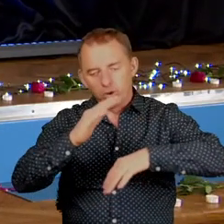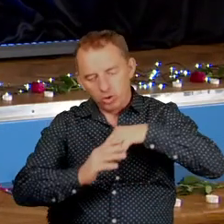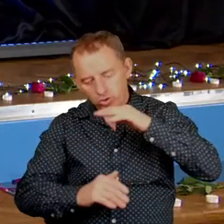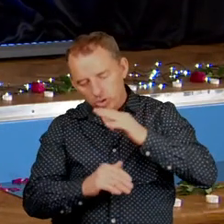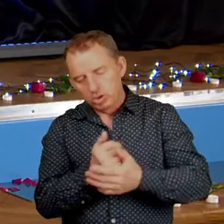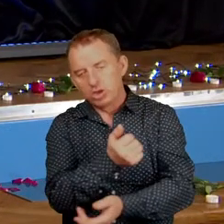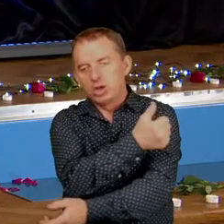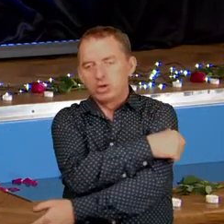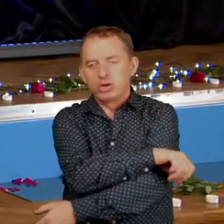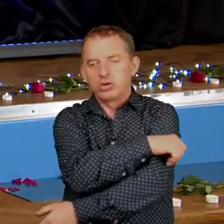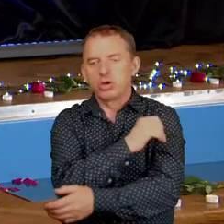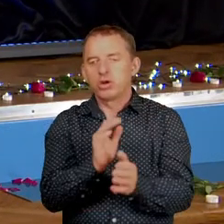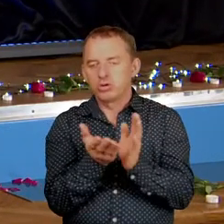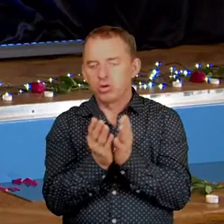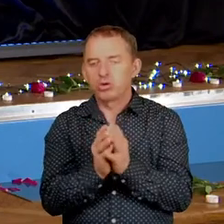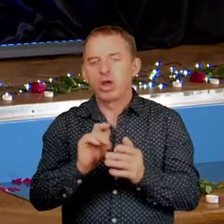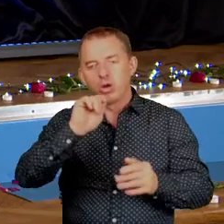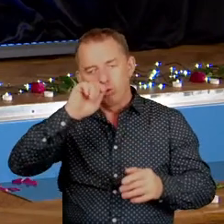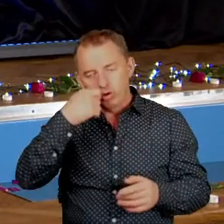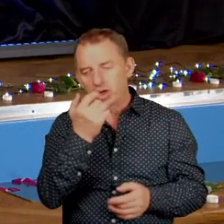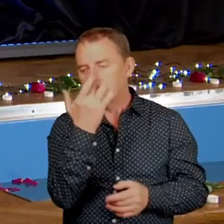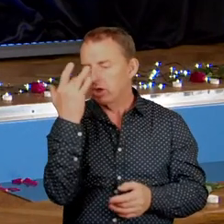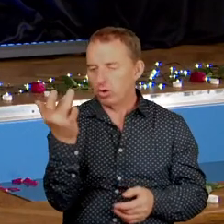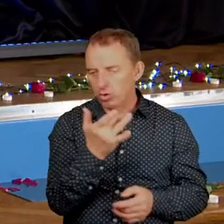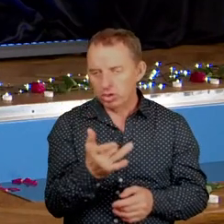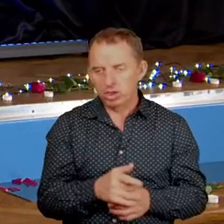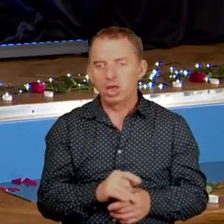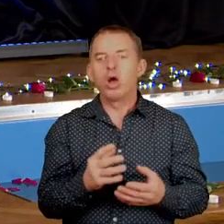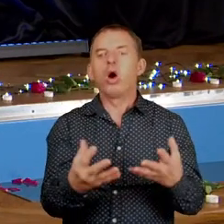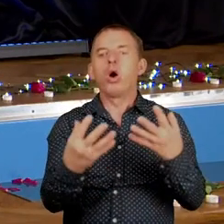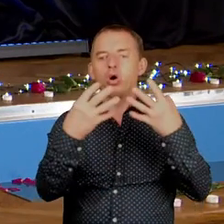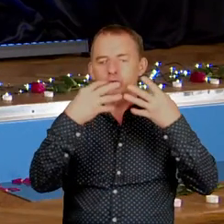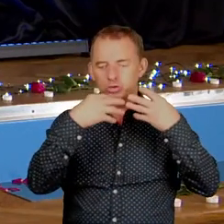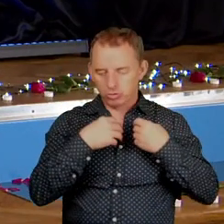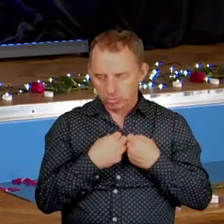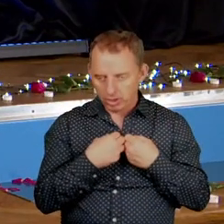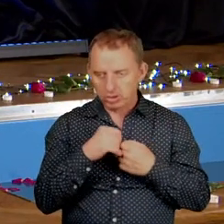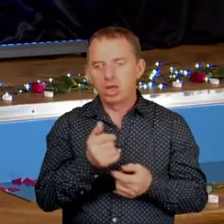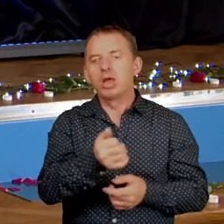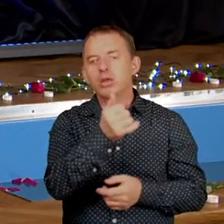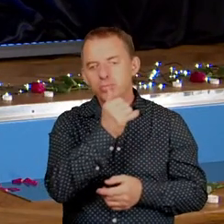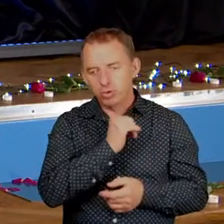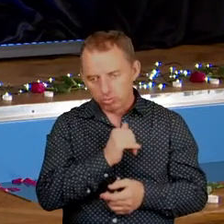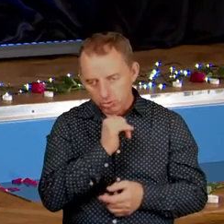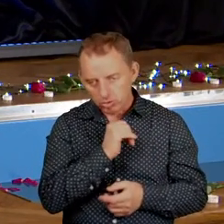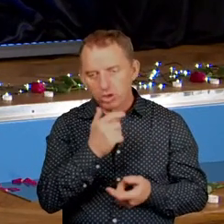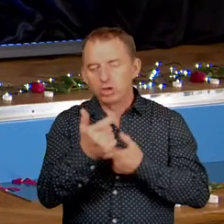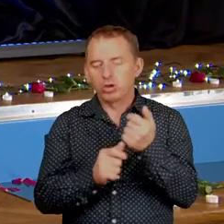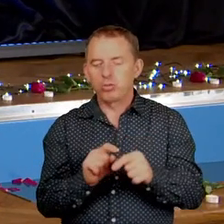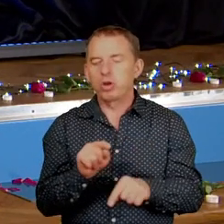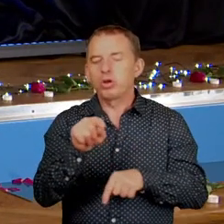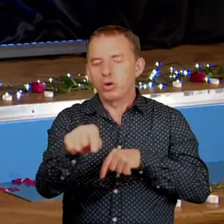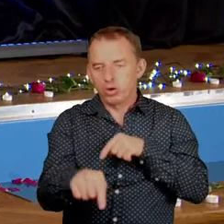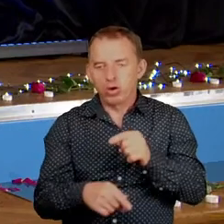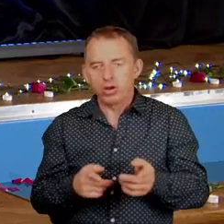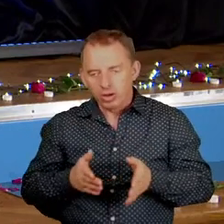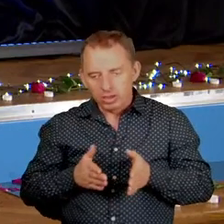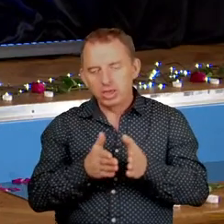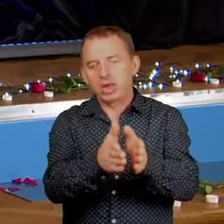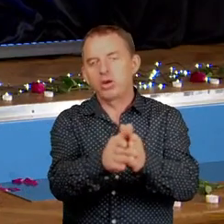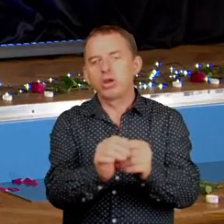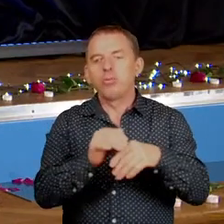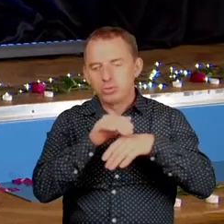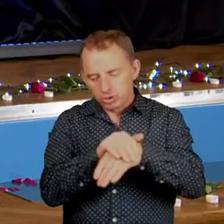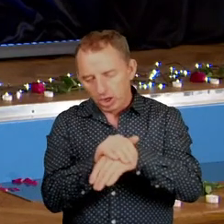chrześcijańskie książki w języku ukraińskim, rosyjskim. Otrzymacie je. A więc spróbujcie zrobić krok w kierunku przyjaźni z